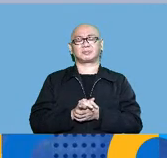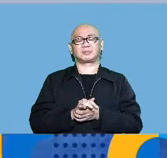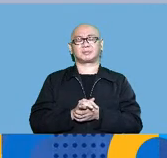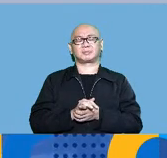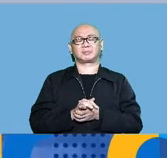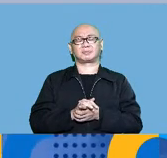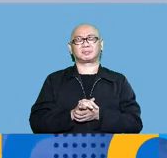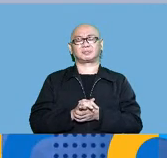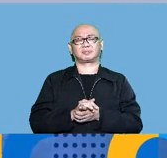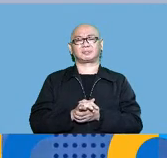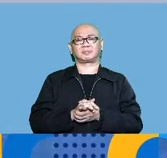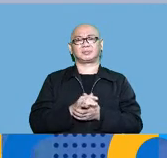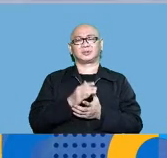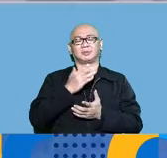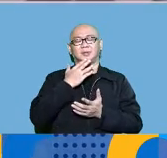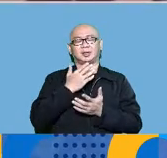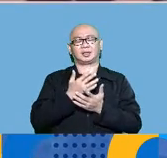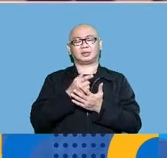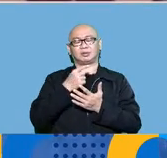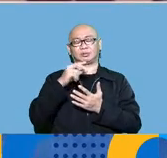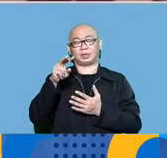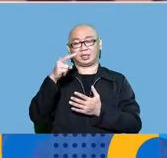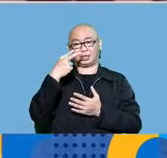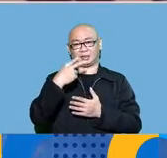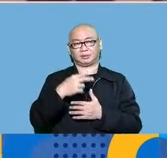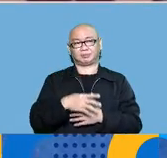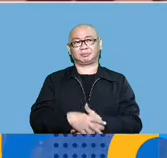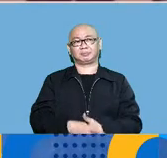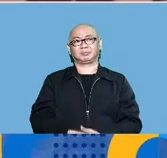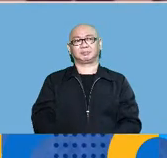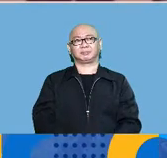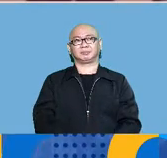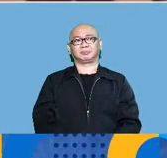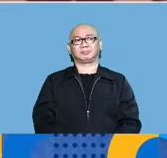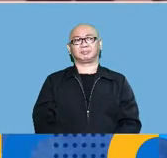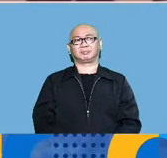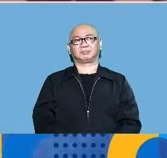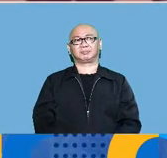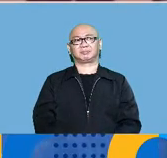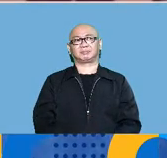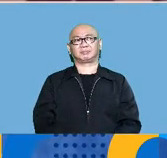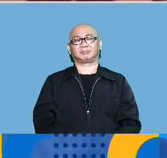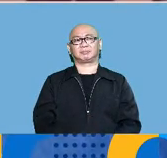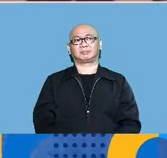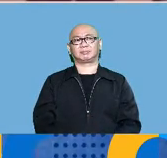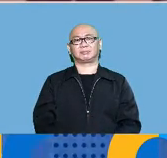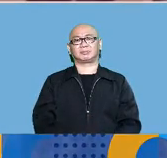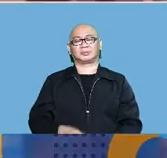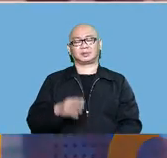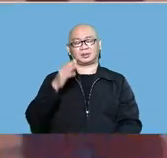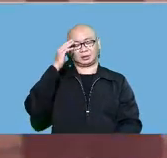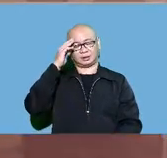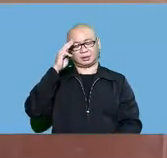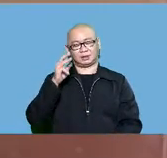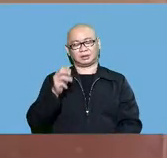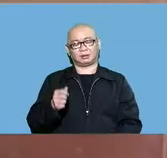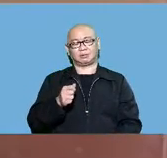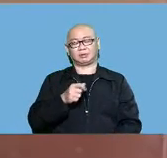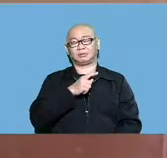Amin. Terima kasih atas perhatiannya. Billahi taufik wal hidayah.